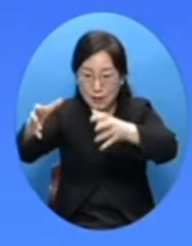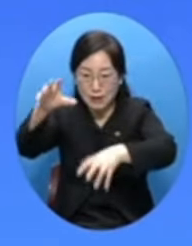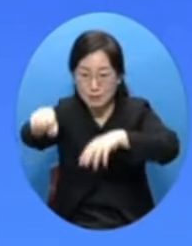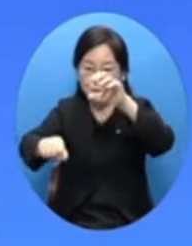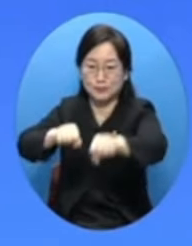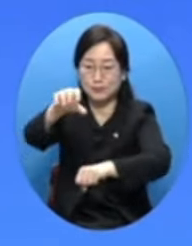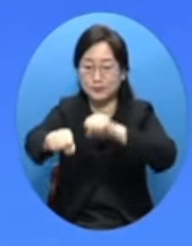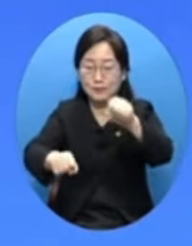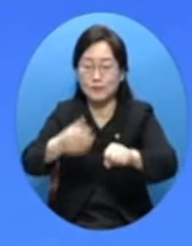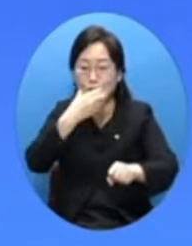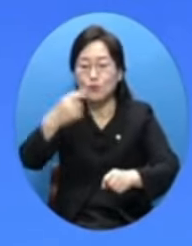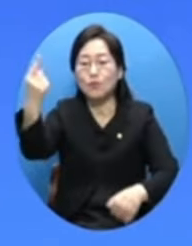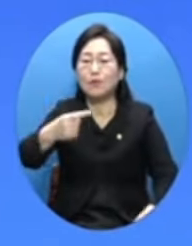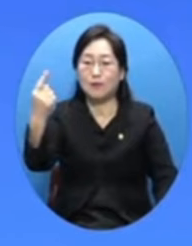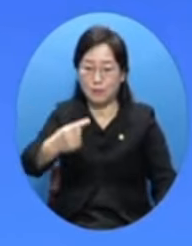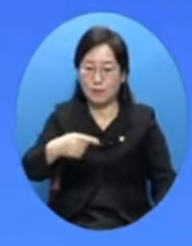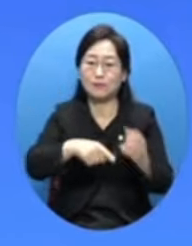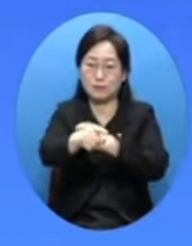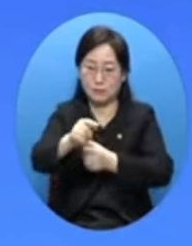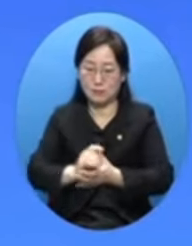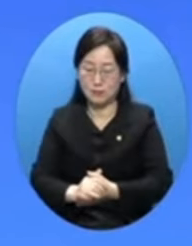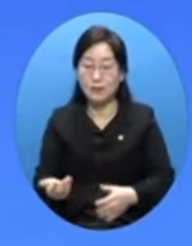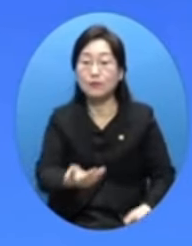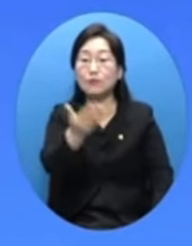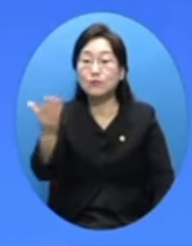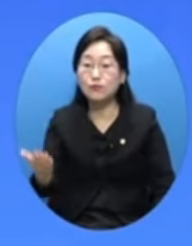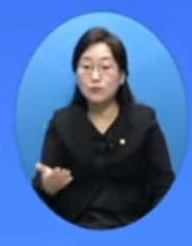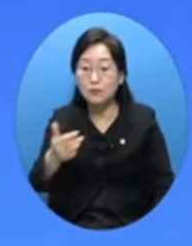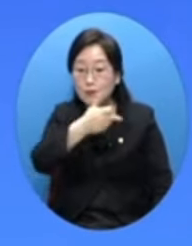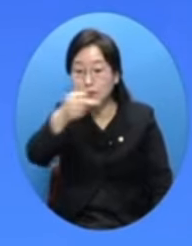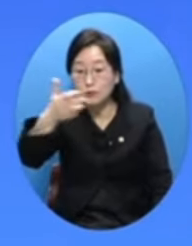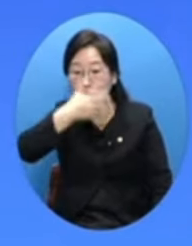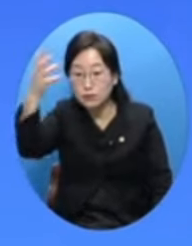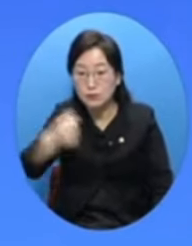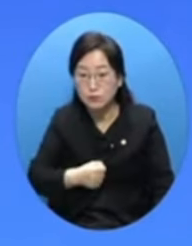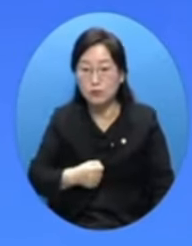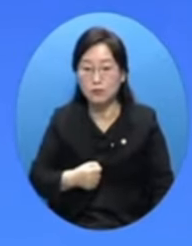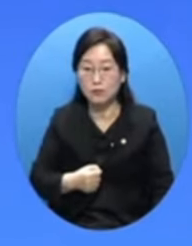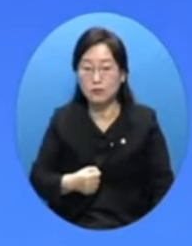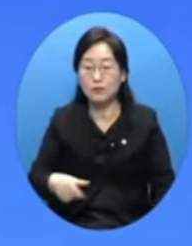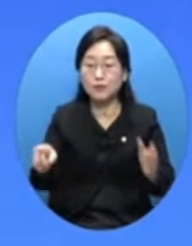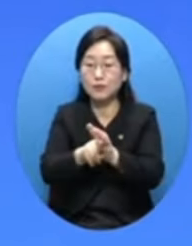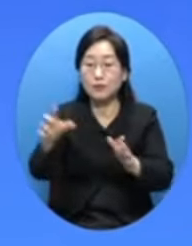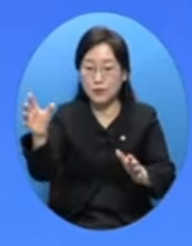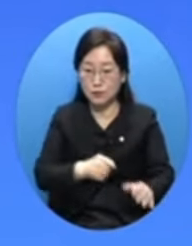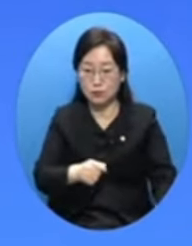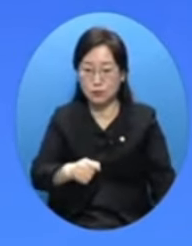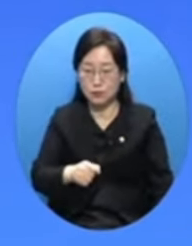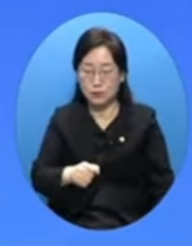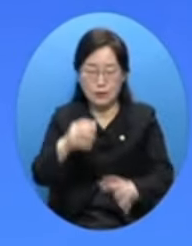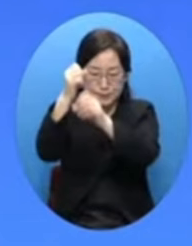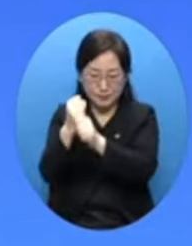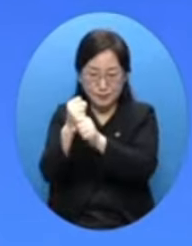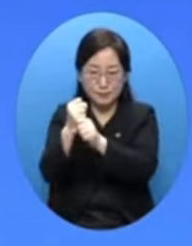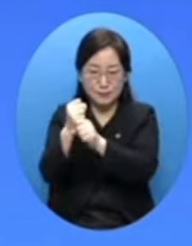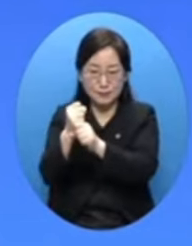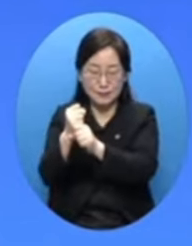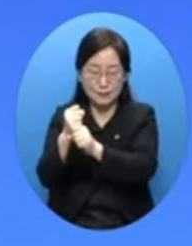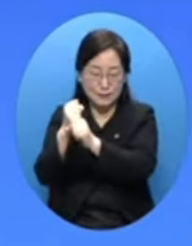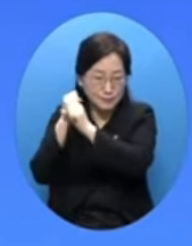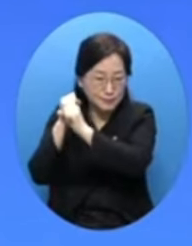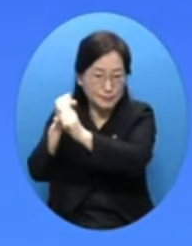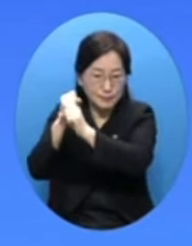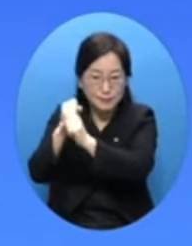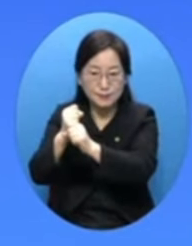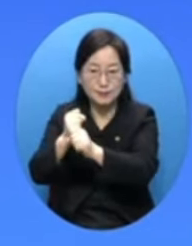축복을 받게 될 것이다 말씀했습니다 여러분 꿈을 꿈을 꾸고 믿음으로 꿈을 붙잡고 전제 나갈